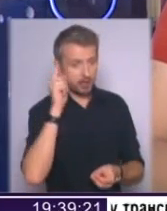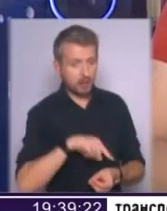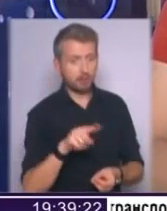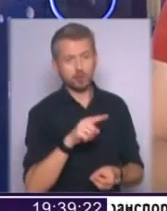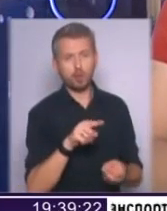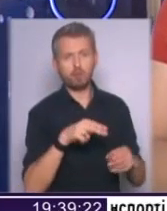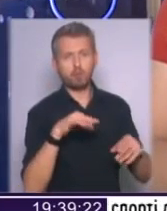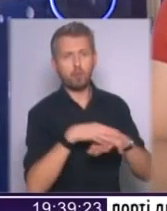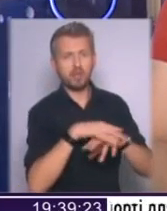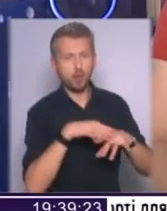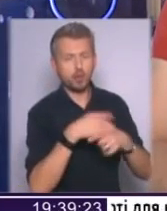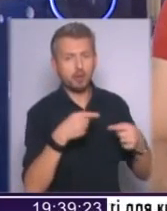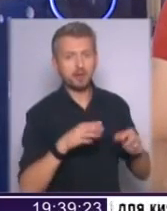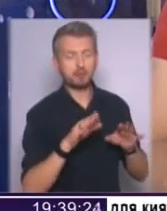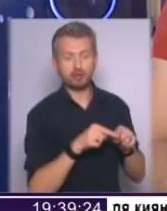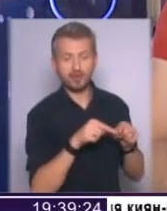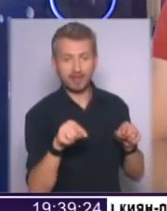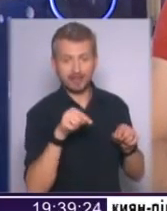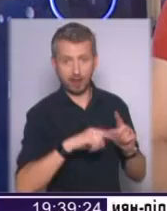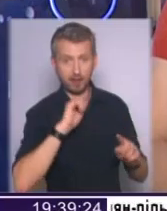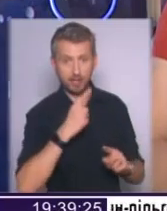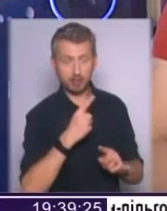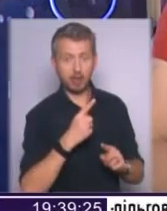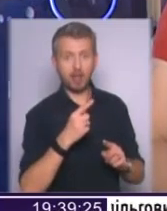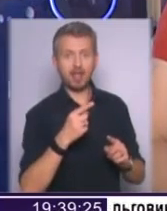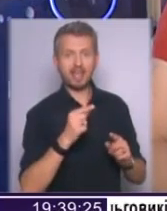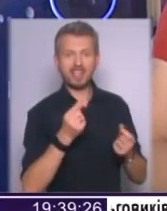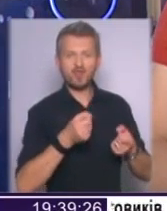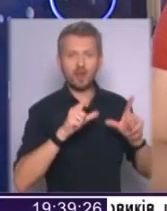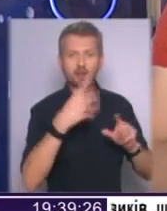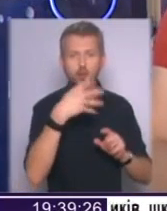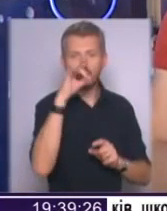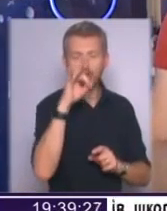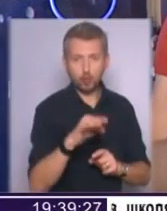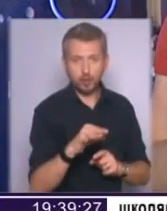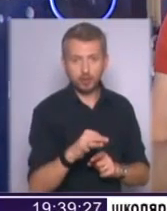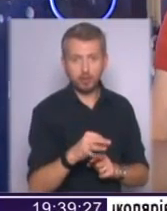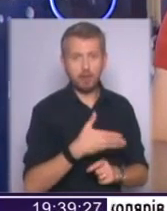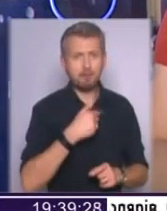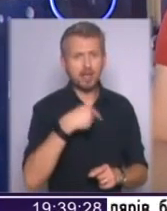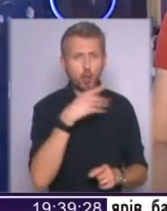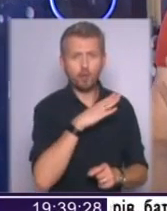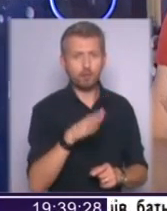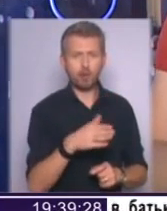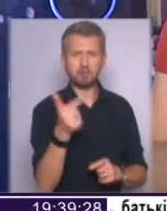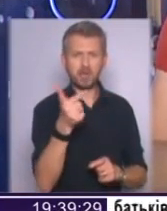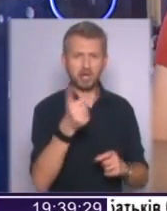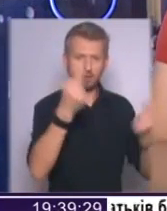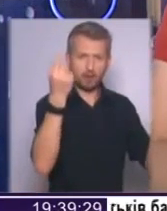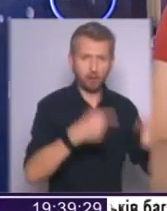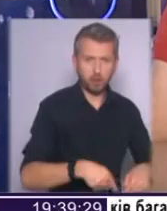підрахункам різним, лише за цей рік у нас інфляція досягнула 40%. І тобто ми не говоримо вже про падіння гривни по відношенню до долара.